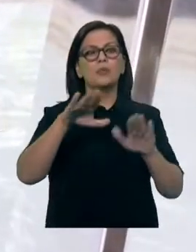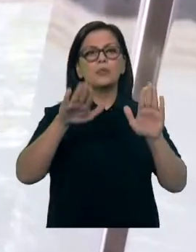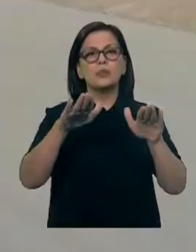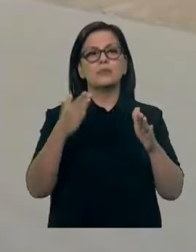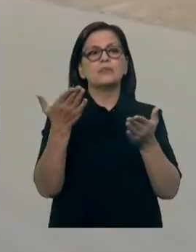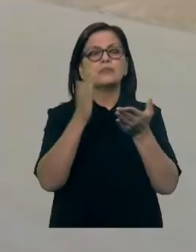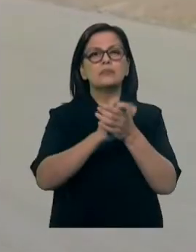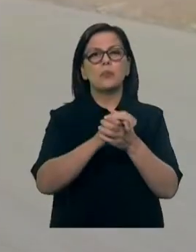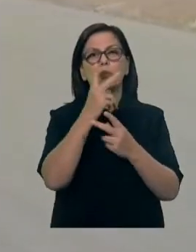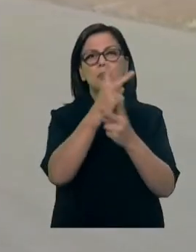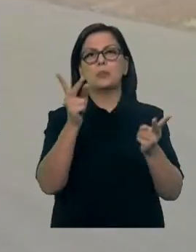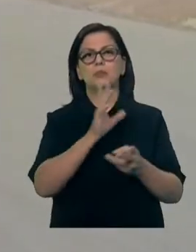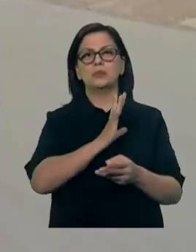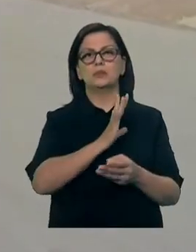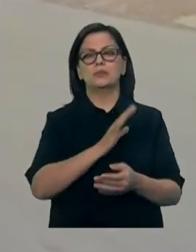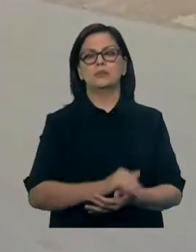tanış olublar.